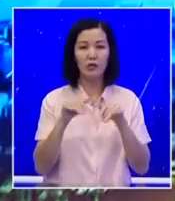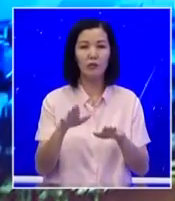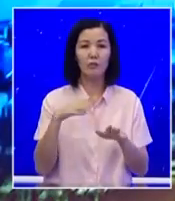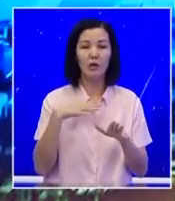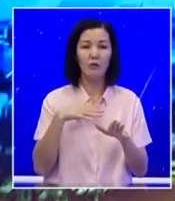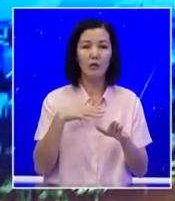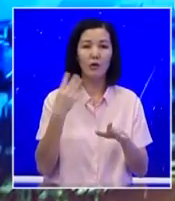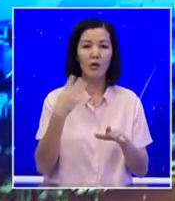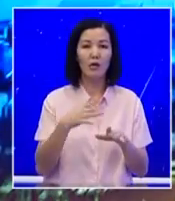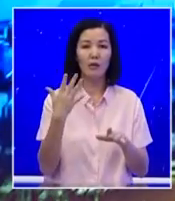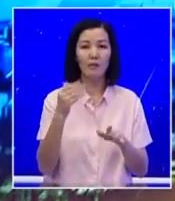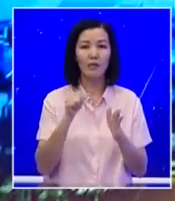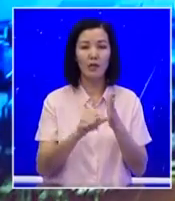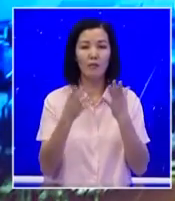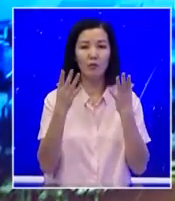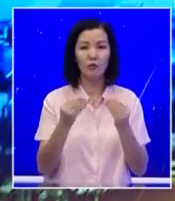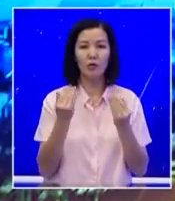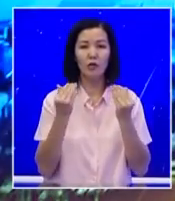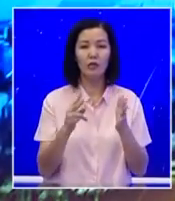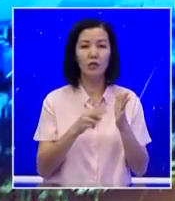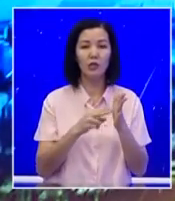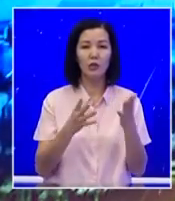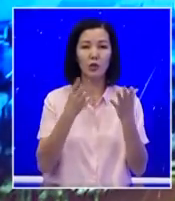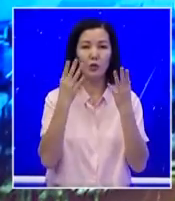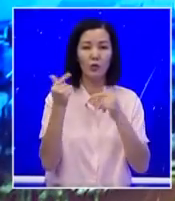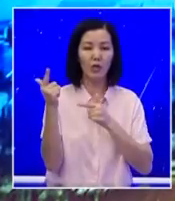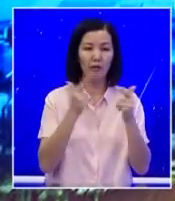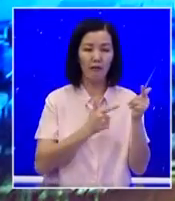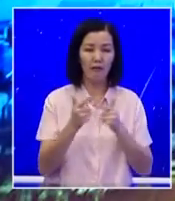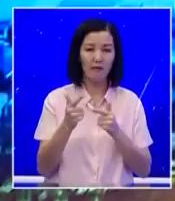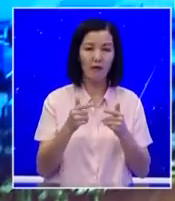қабылдау процедурасы 45-60 күн болса, қазір 7